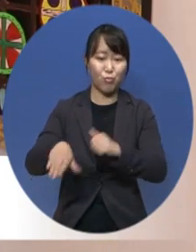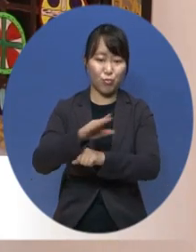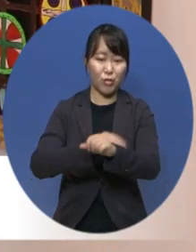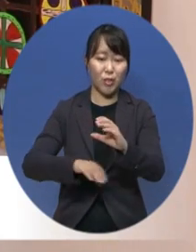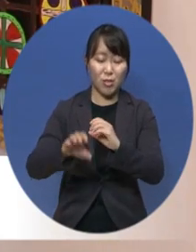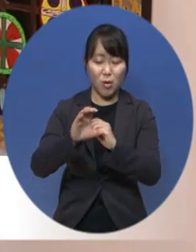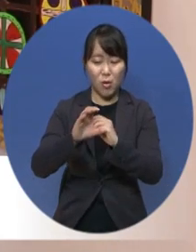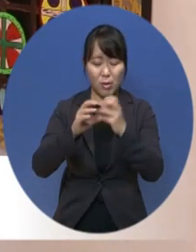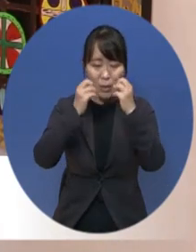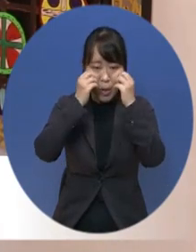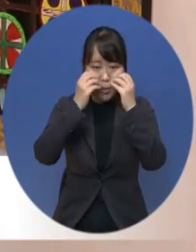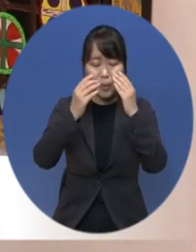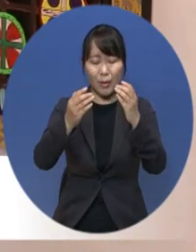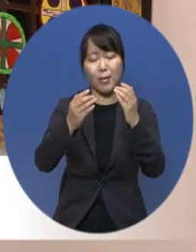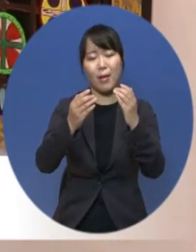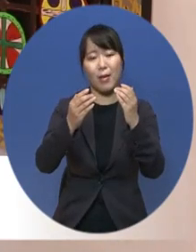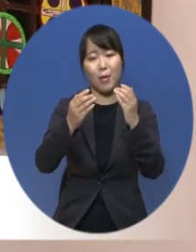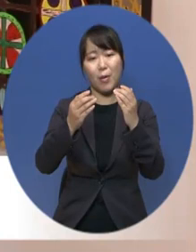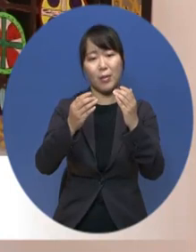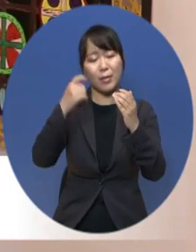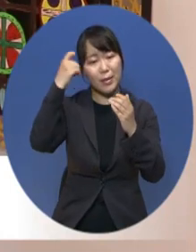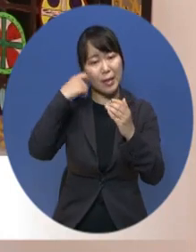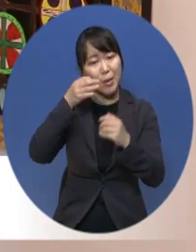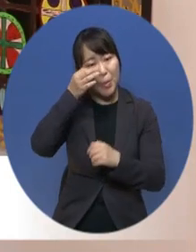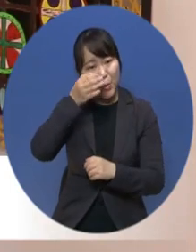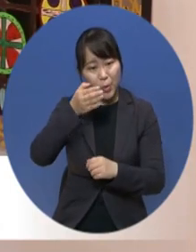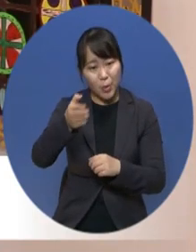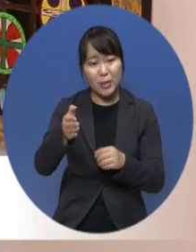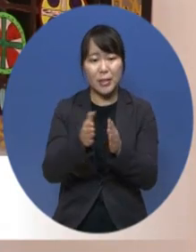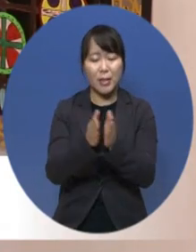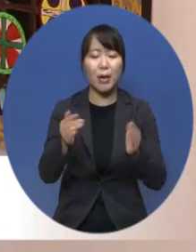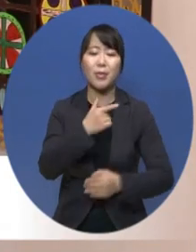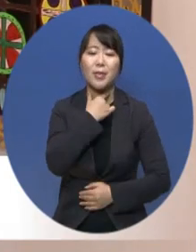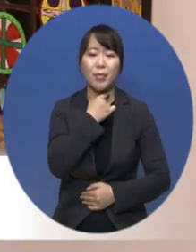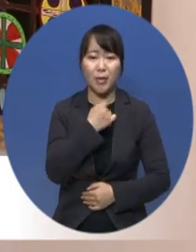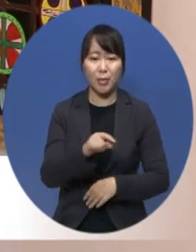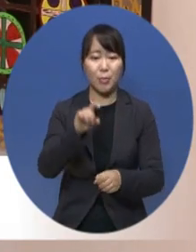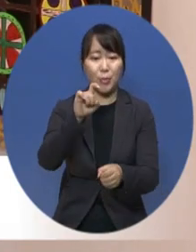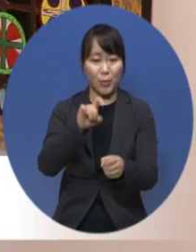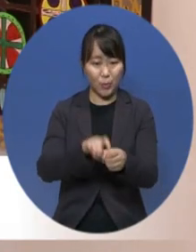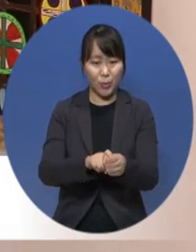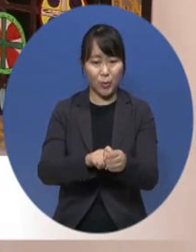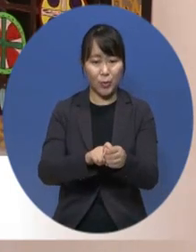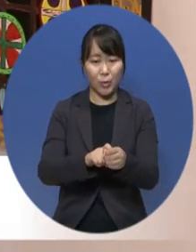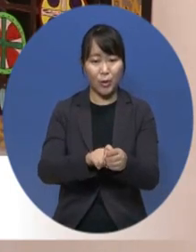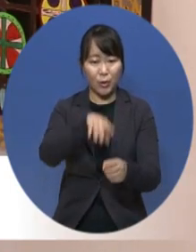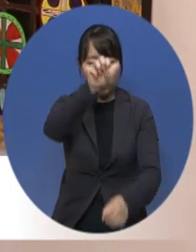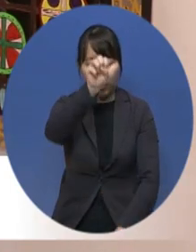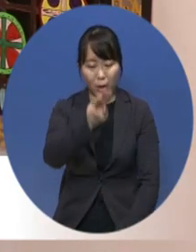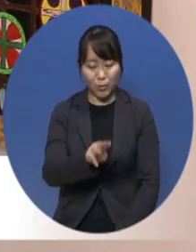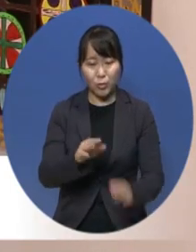더 신선한 이제 자극을 주면서 시작하고 싶다는 취지에서